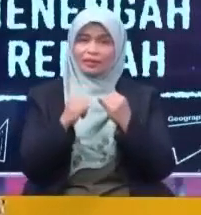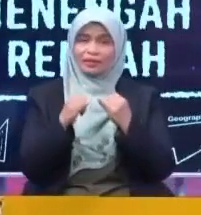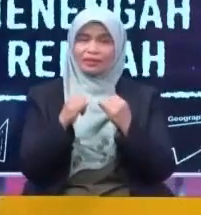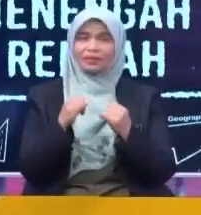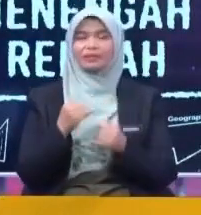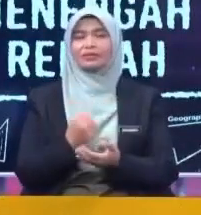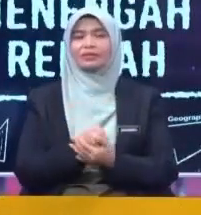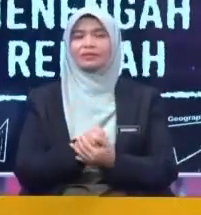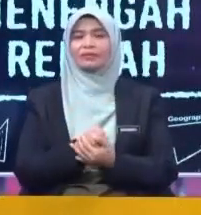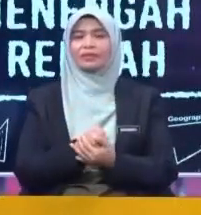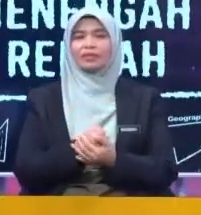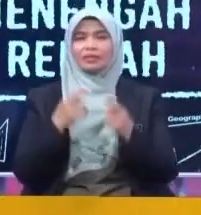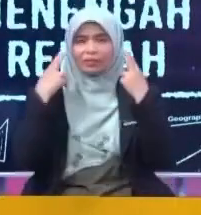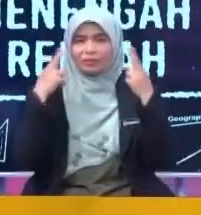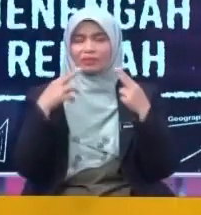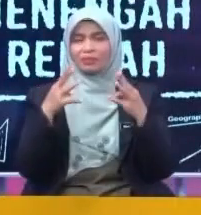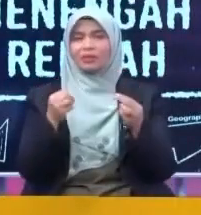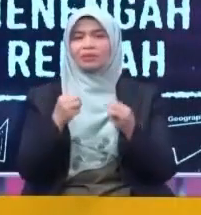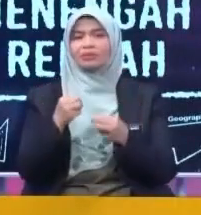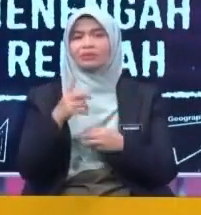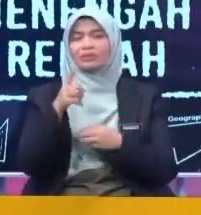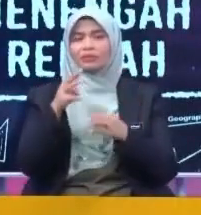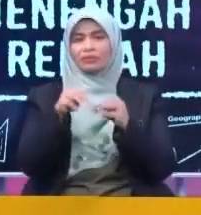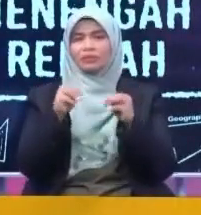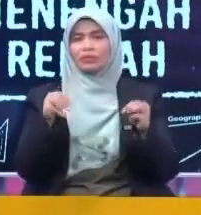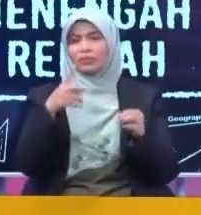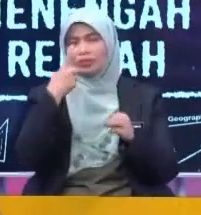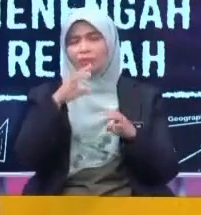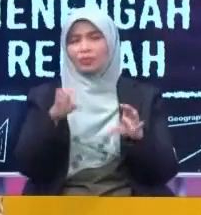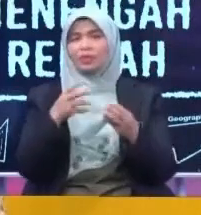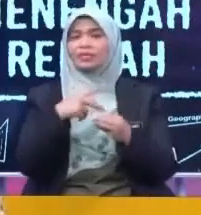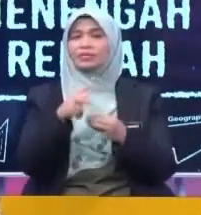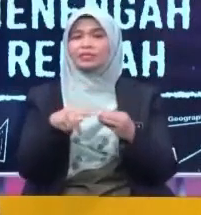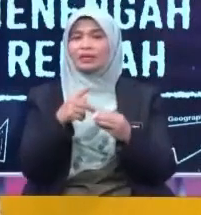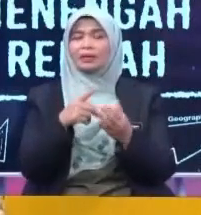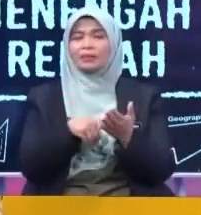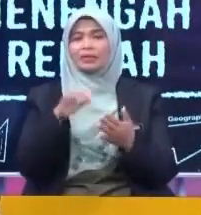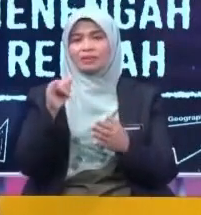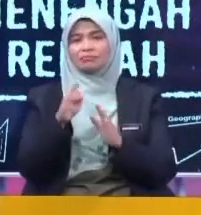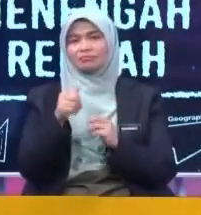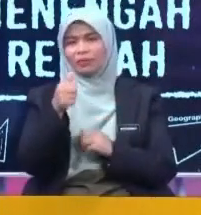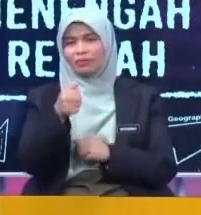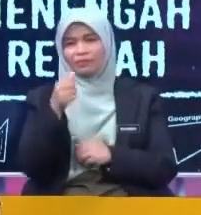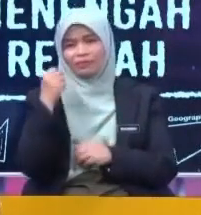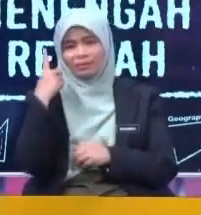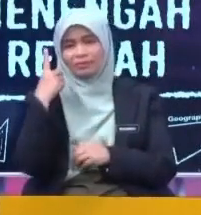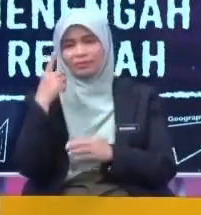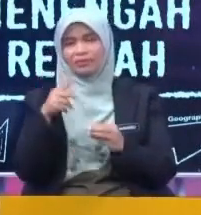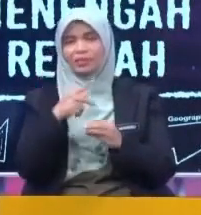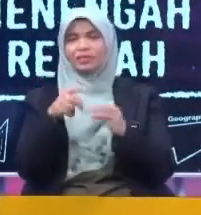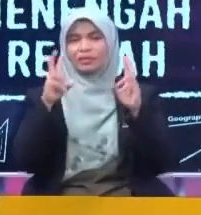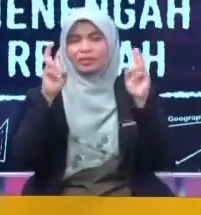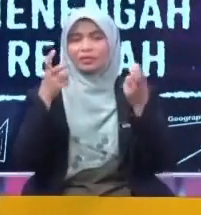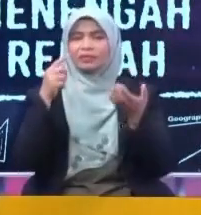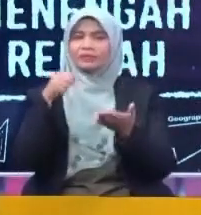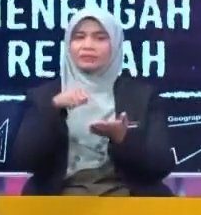slot kita pada hari ini, Ustazah nak minta seorang saja murid untuk buat kesimpulan. Apa yang kamu faham daripada topik beriman kepada hari akhirat yang Ustazah yang